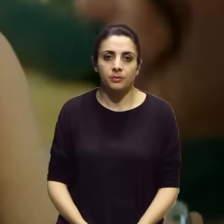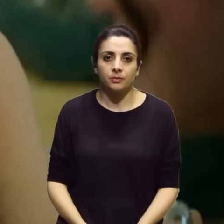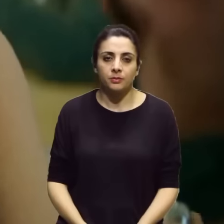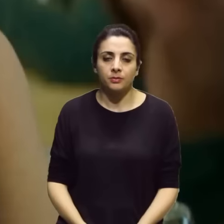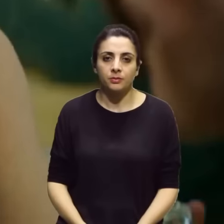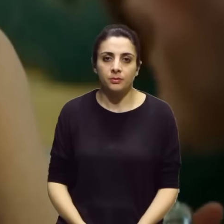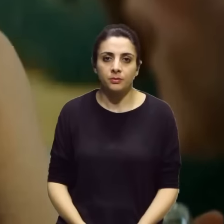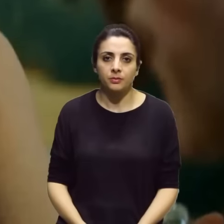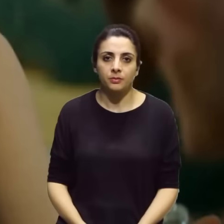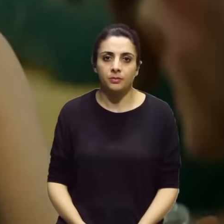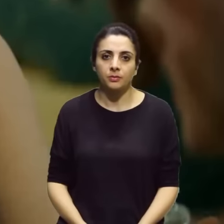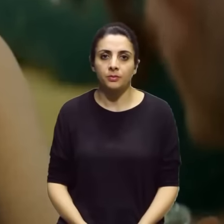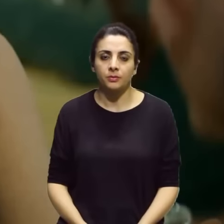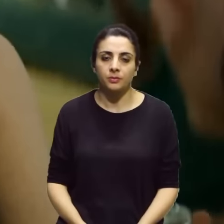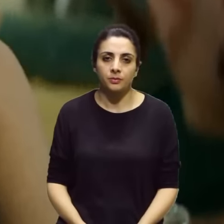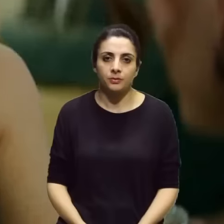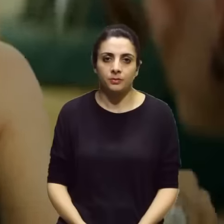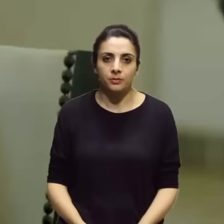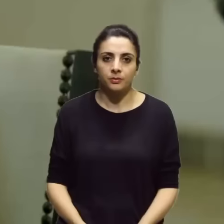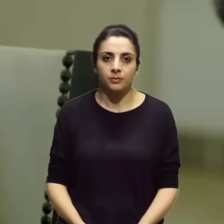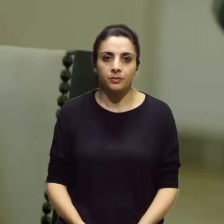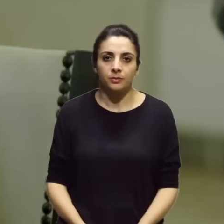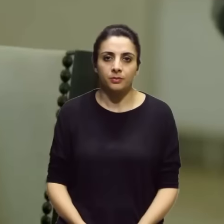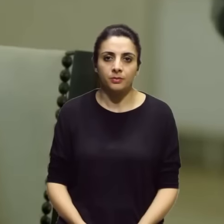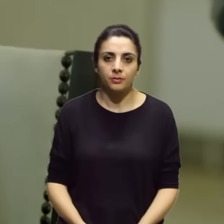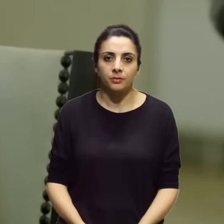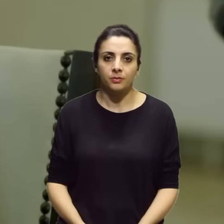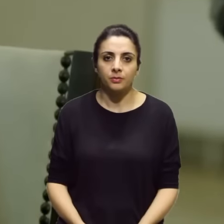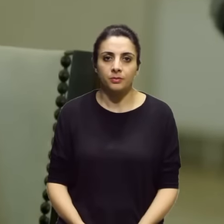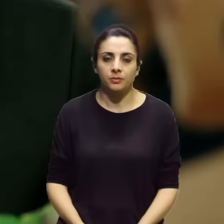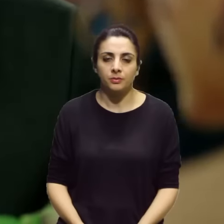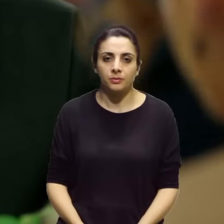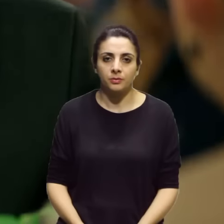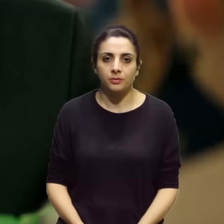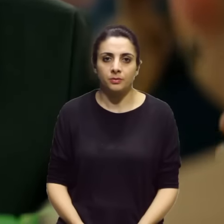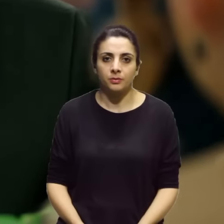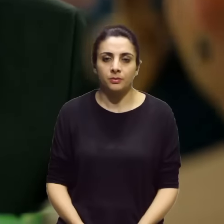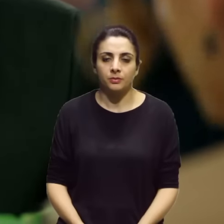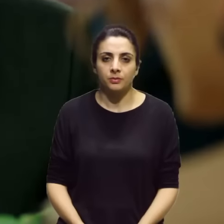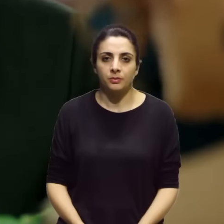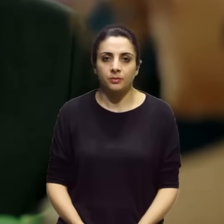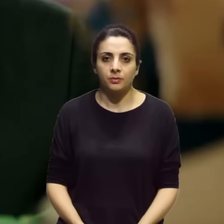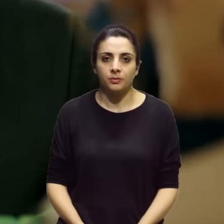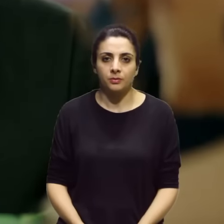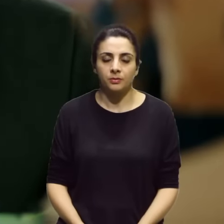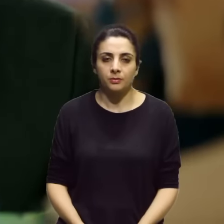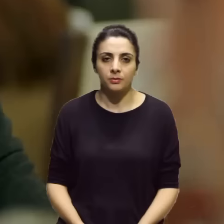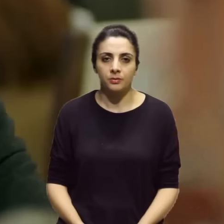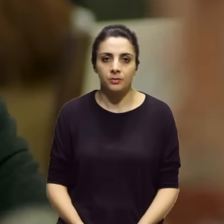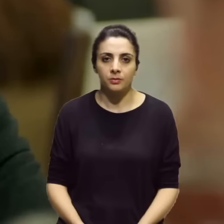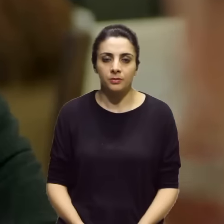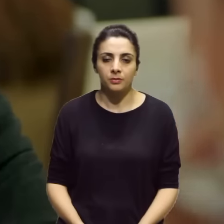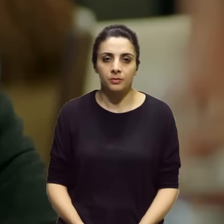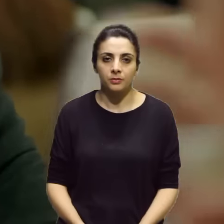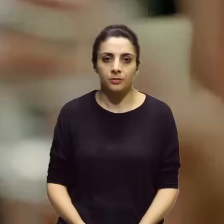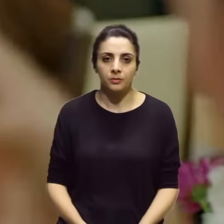yine gerildi. Mahsar arada kaçamak Reyhan'ı zorluyor. Reyhan sinirleri bozuk suya uzandı. Sevinç hayran hayran Mahsar'ı süzerken